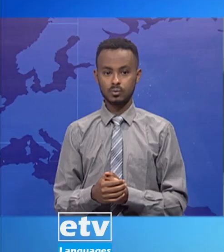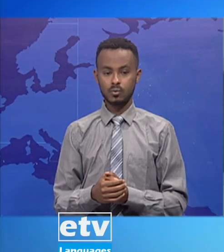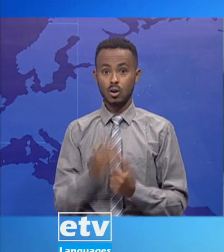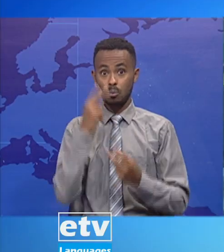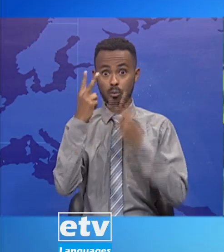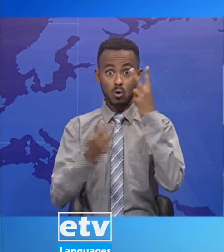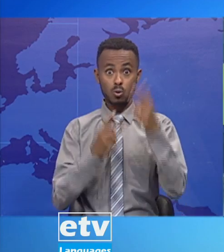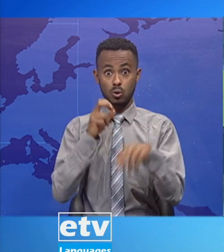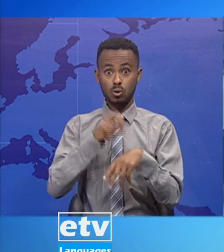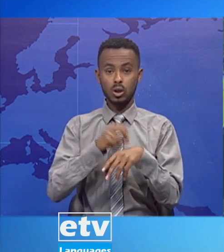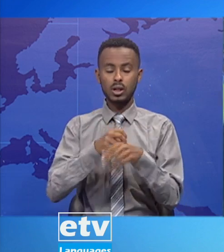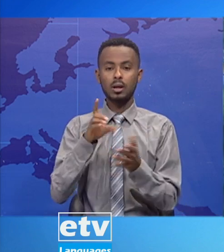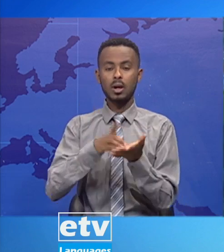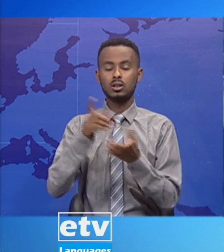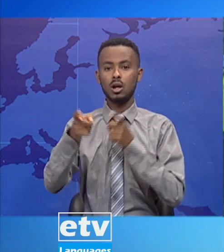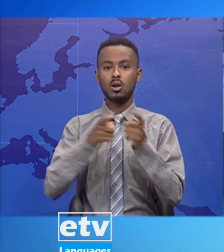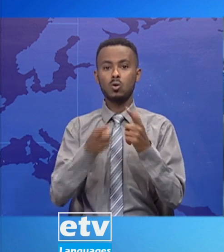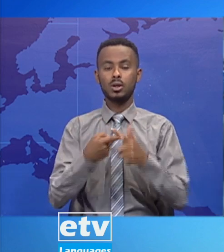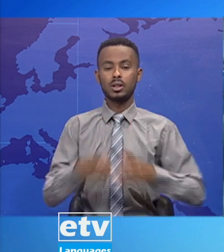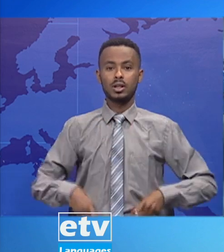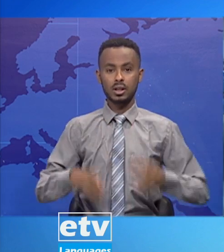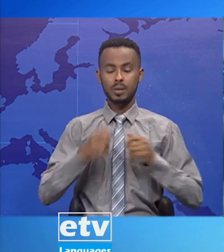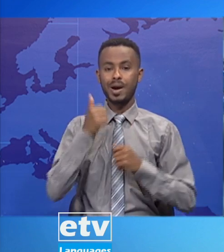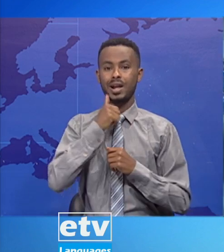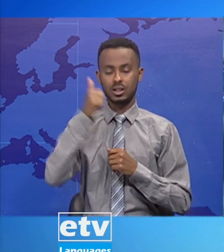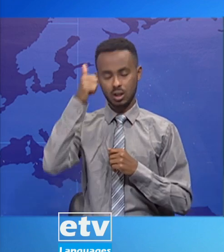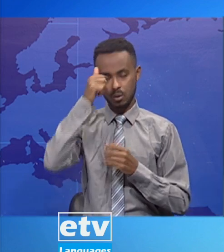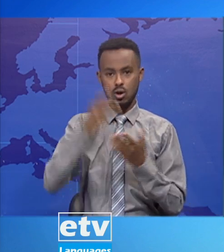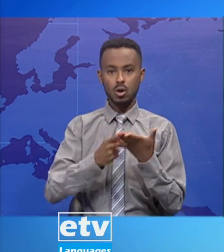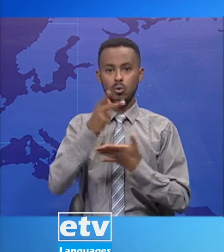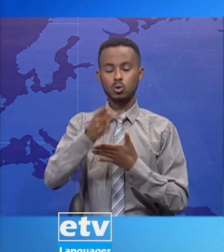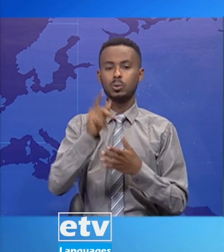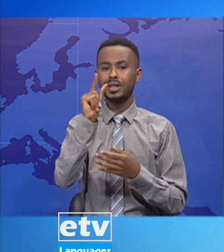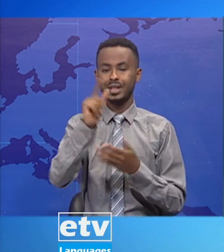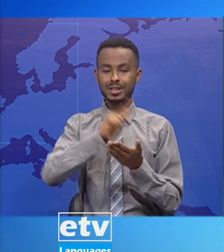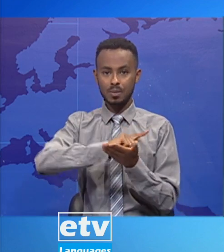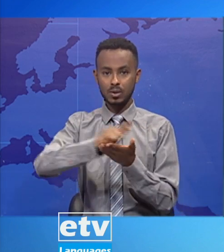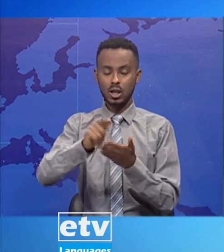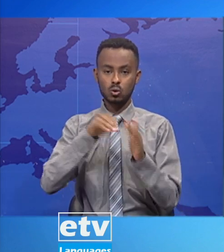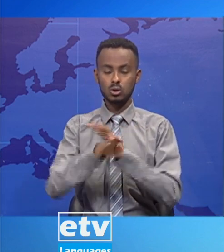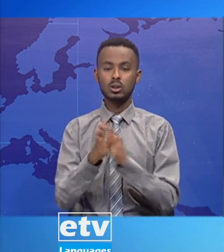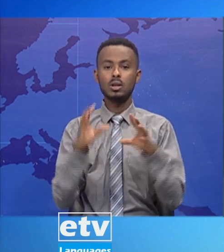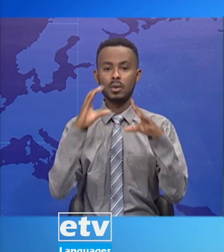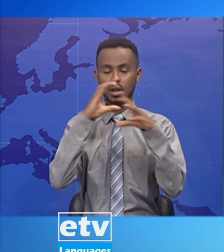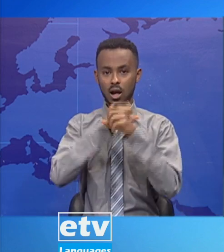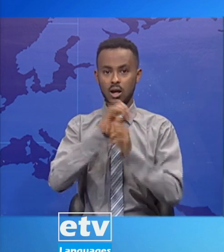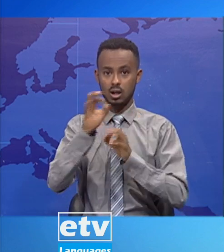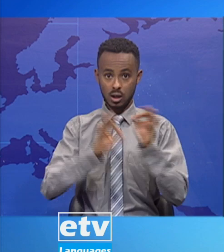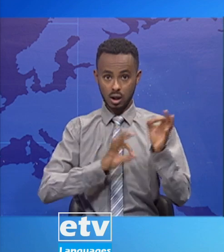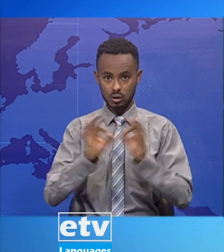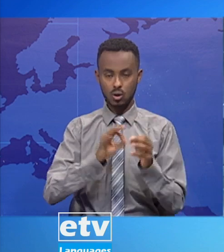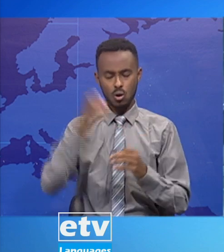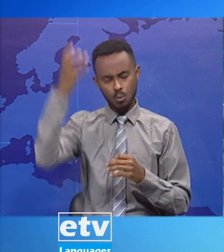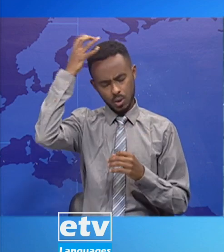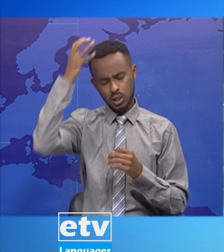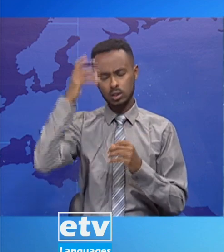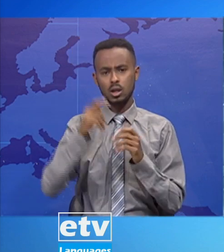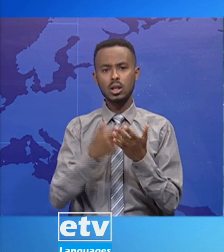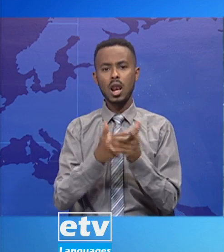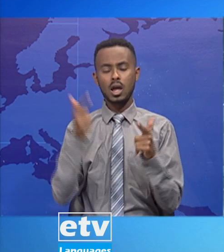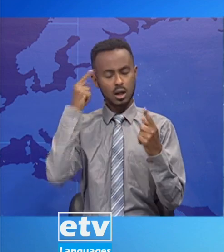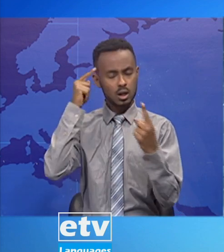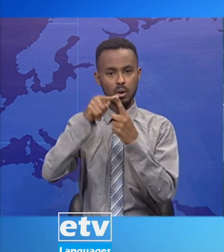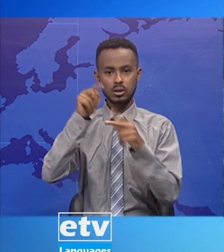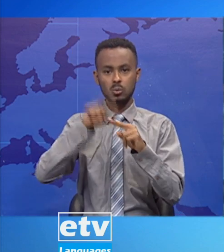በጉብኝት ወቅት የከተማ አስተዳደሩ ምክትል ከንቲባ አዳነች አቤቤ ፕሮጀክቱ በጥቂት ሳምንታት ውስጥ እንደሚጠናቀቅ ገልጸው መንግስት ትልቅ ግብ